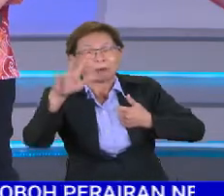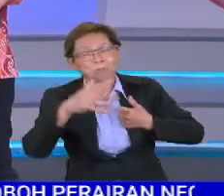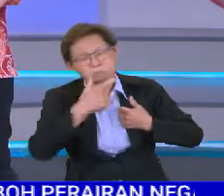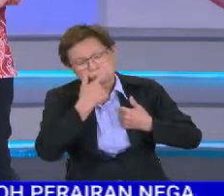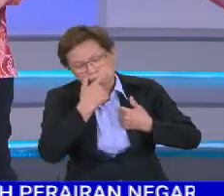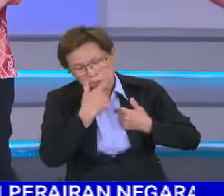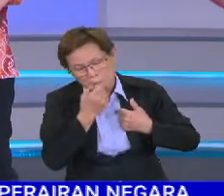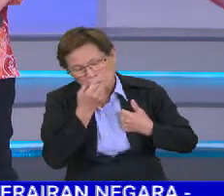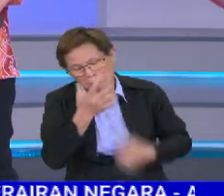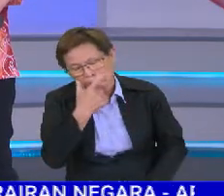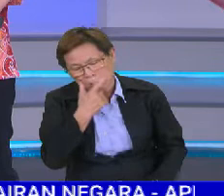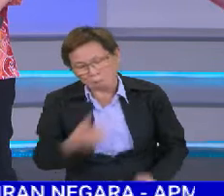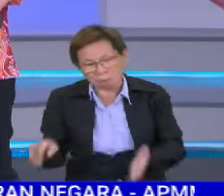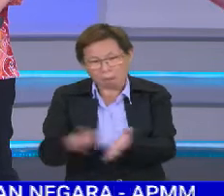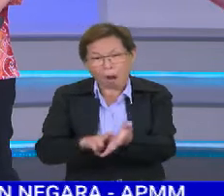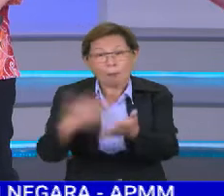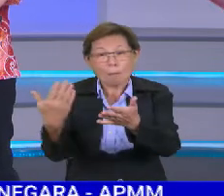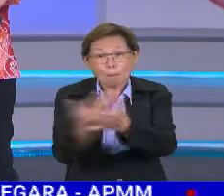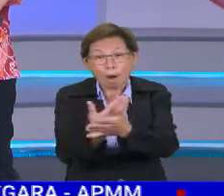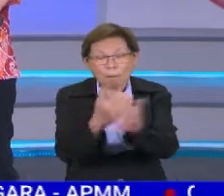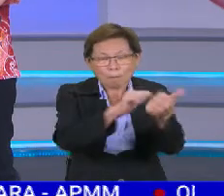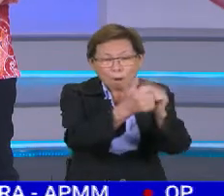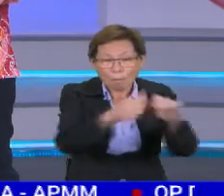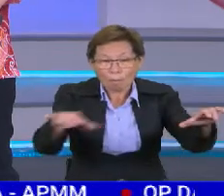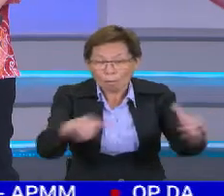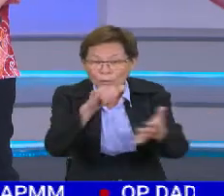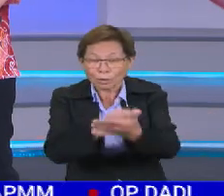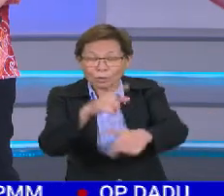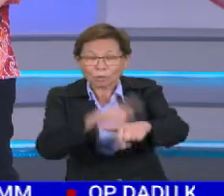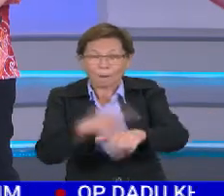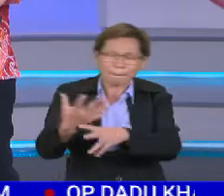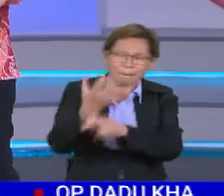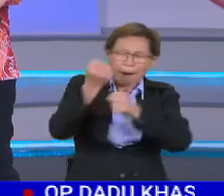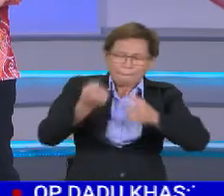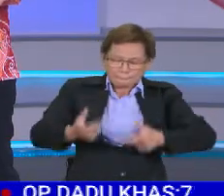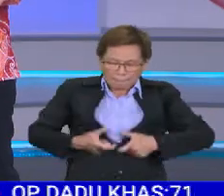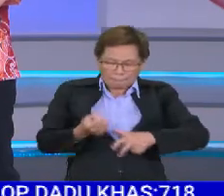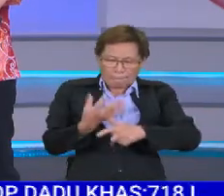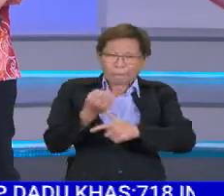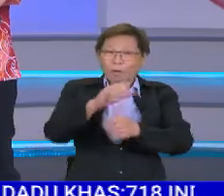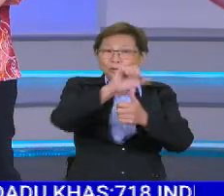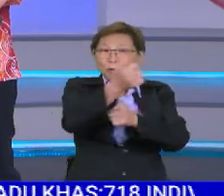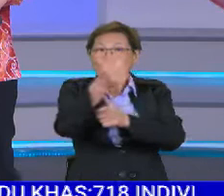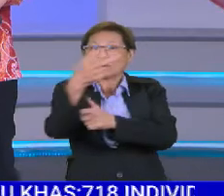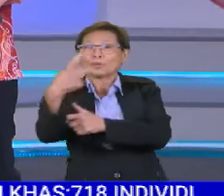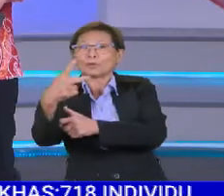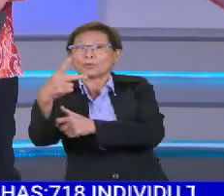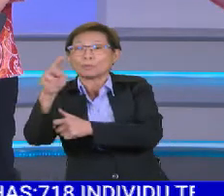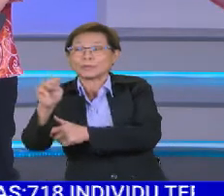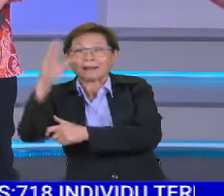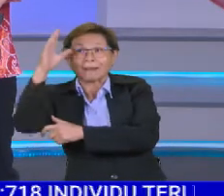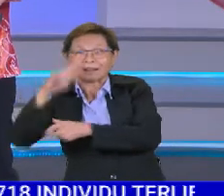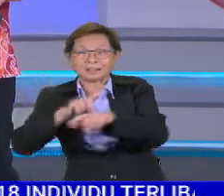kekecewaannya selepas catatan rekor baru teman saya dilakukan ketika mengurangi pengamat acara 10.000 M Lucky